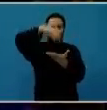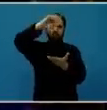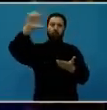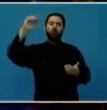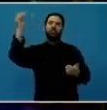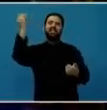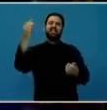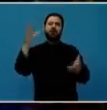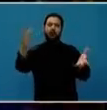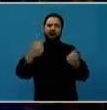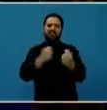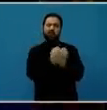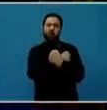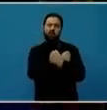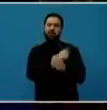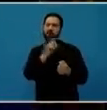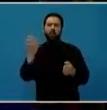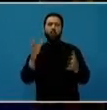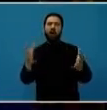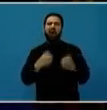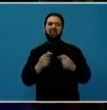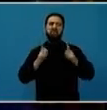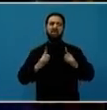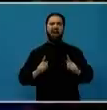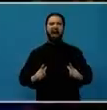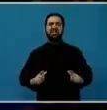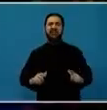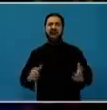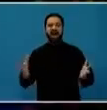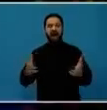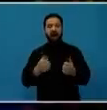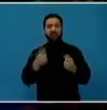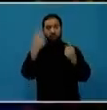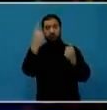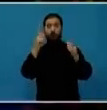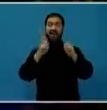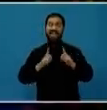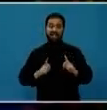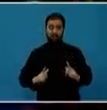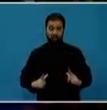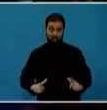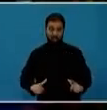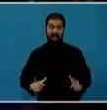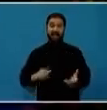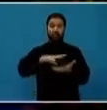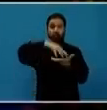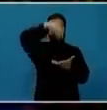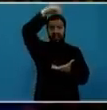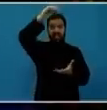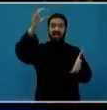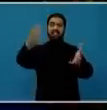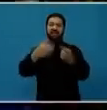iubirea. Nu avem relaxare, ci avem, să spunem, o liniștire sufletească. Adică avem